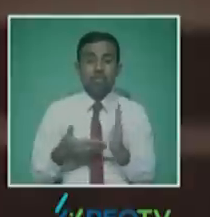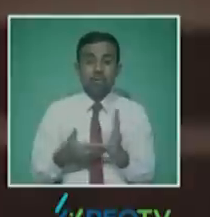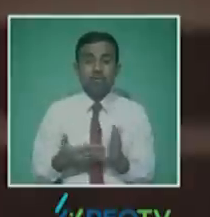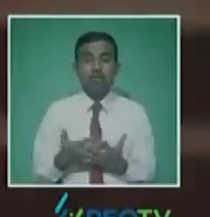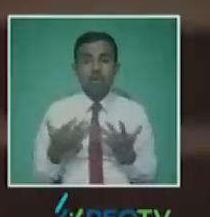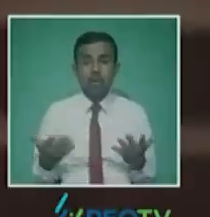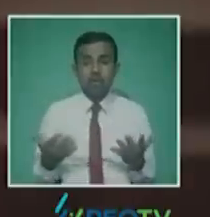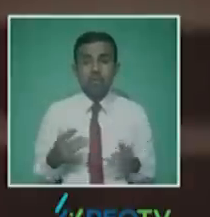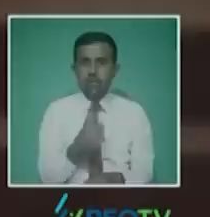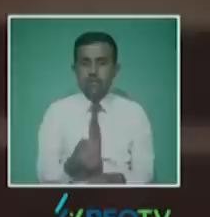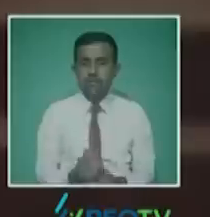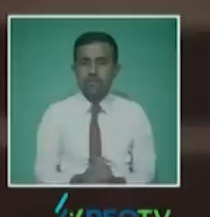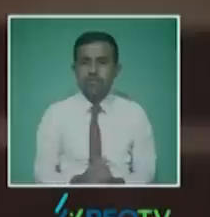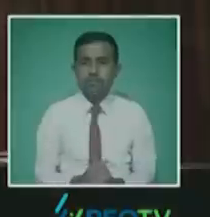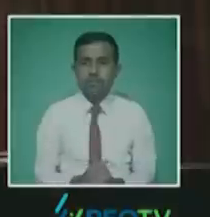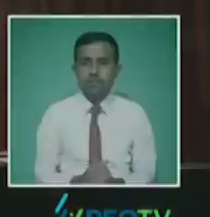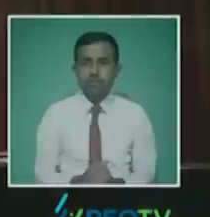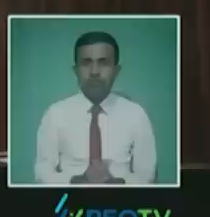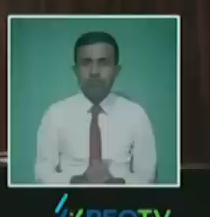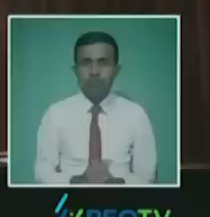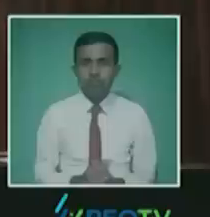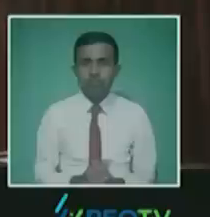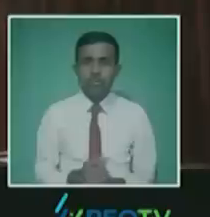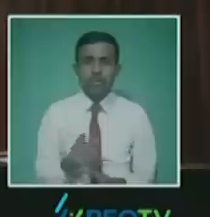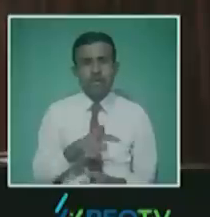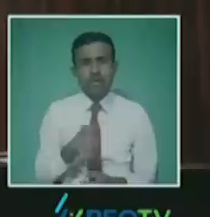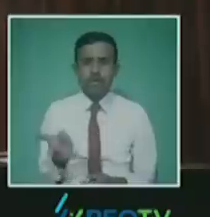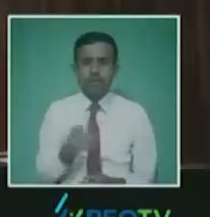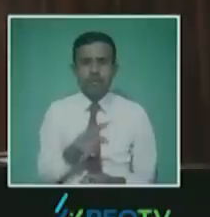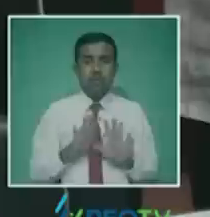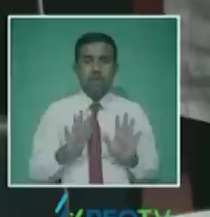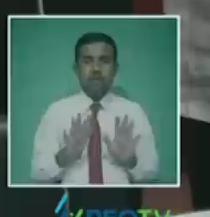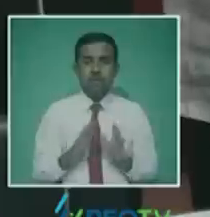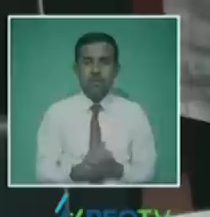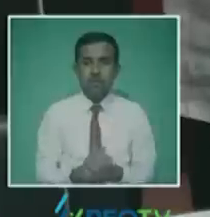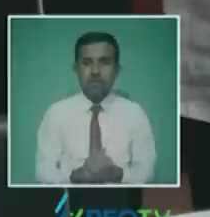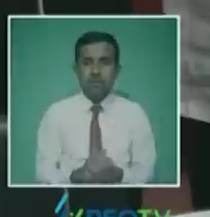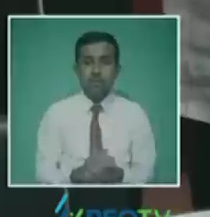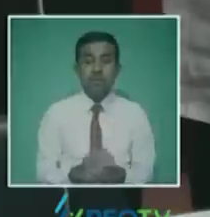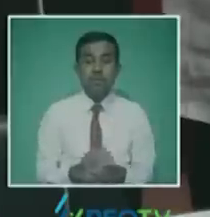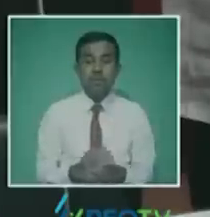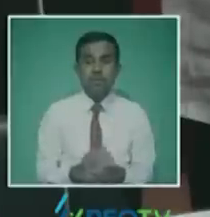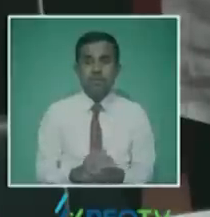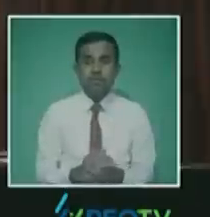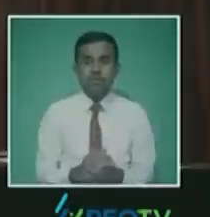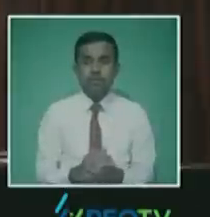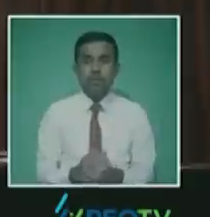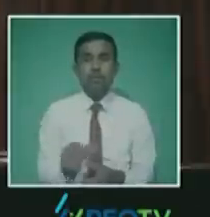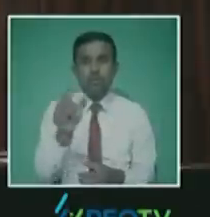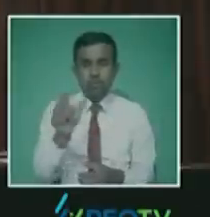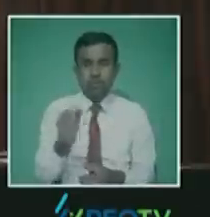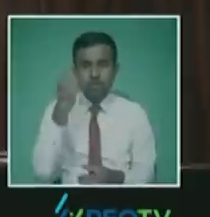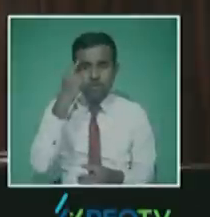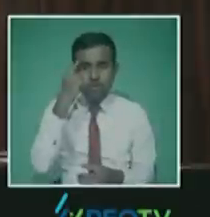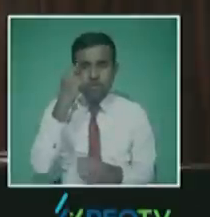පත් වෙනවා මේ ප්‍රමාදයත් එක්ක. මේ ඒ සිද්ධිය දෙපැත්තෙන්ම ඔය අඩුපාඩු සිද්ධ වෙනවා. ඒක මූලාශ්‍රයේ දැක නමුත් මන්ත්‍රීතුමා ඔබතුමා දන්නවා